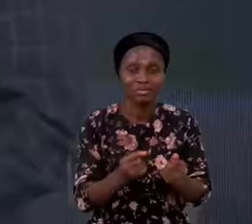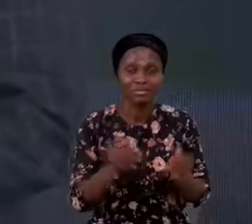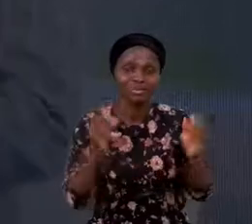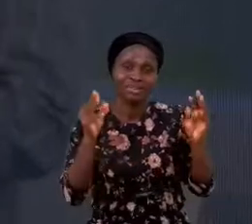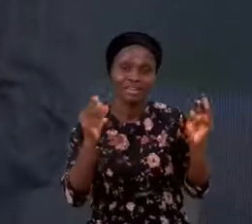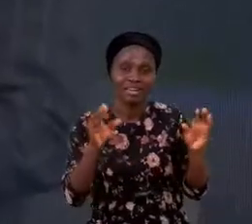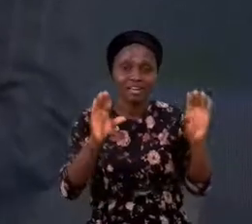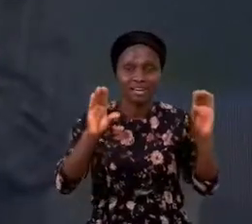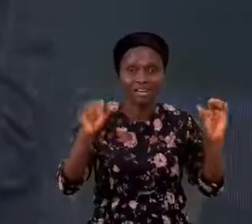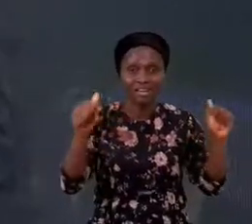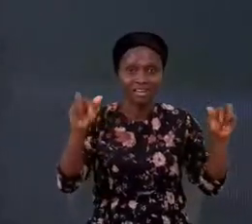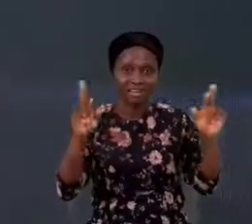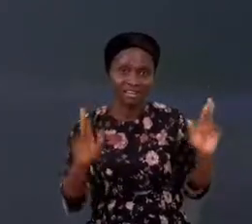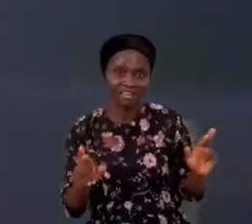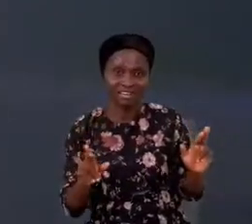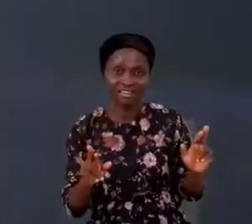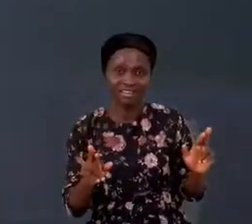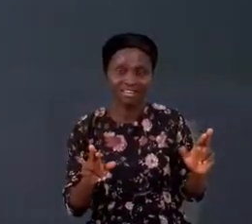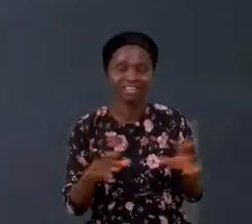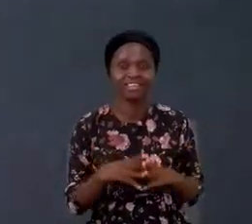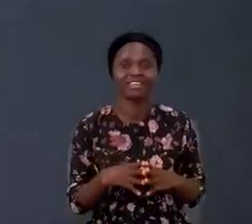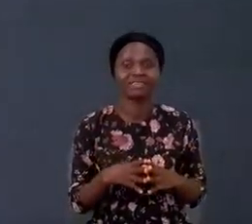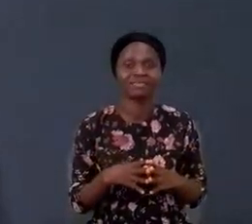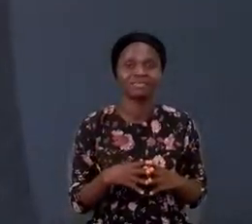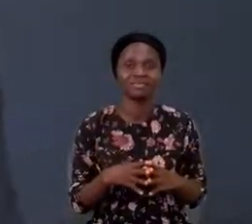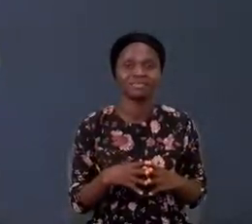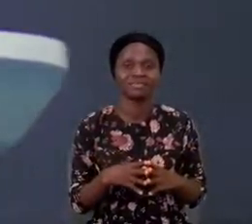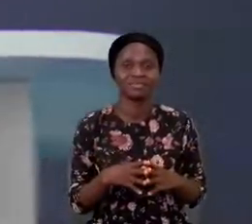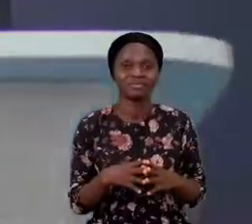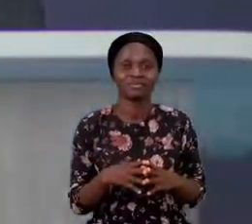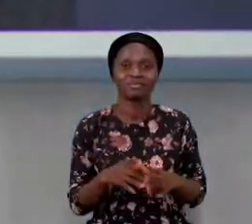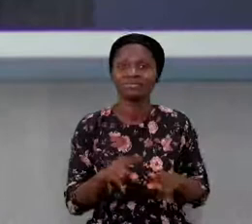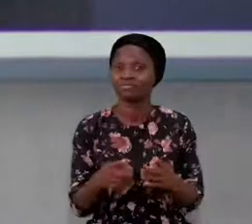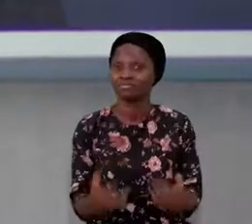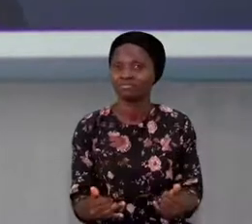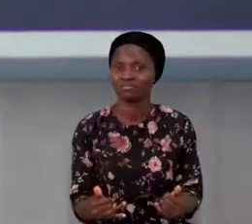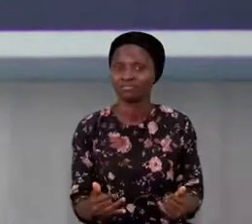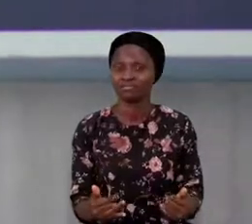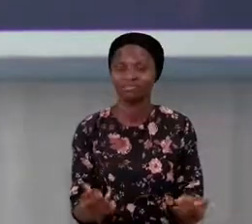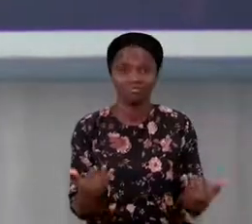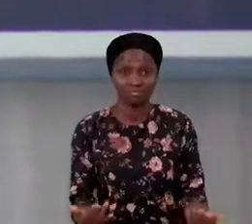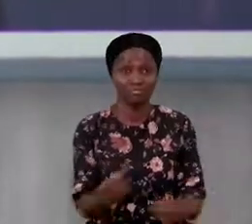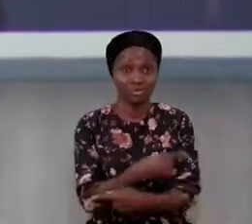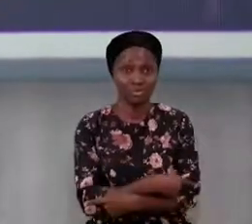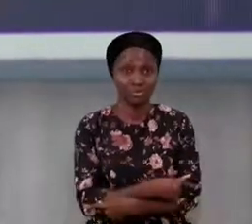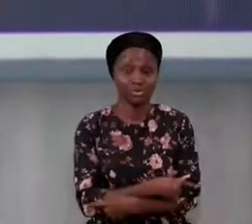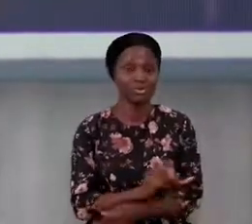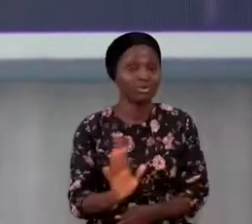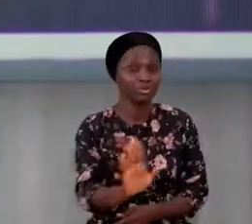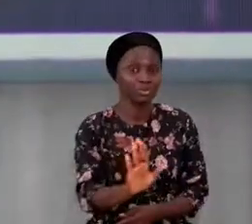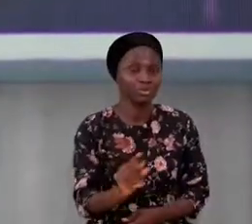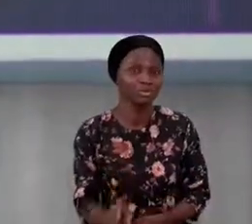Mais maintenant, aujourd'hui, là, ton voyage est tellement loin, ton voyage est tellement